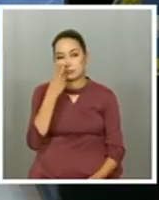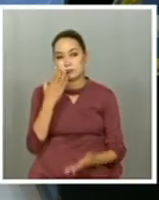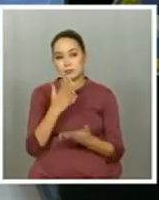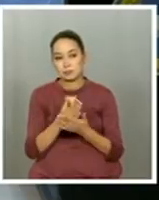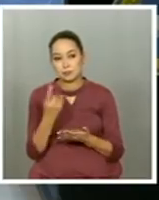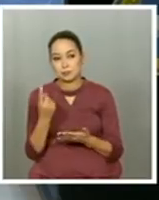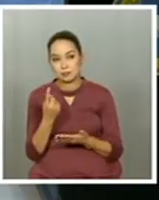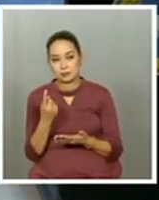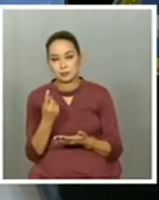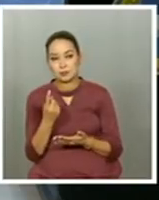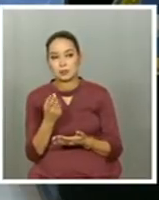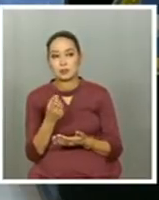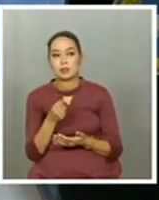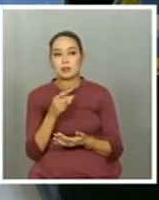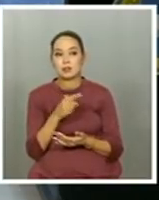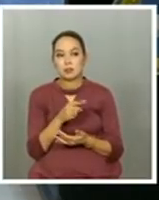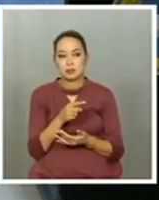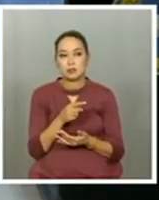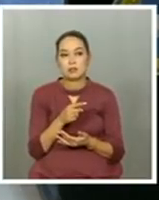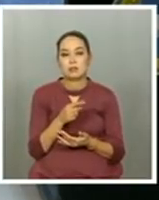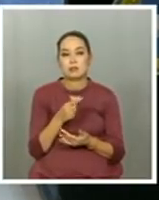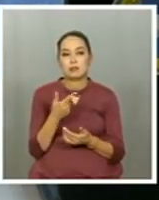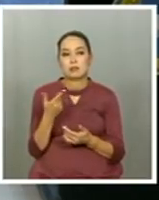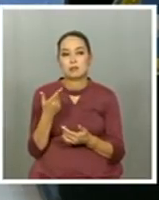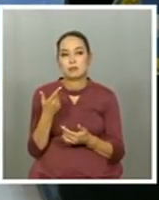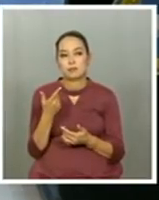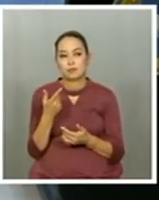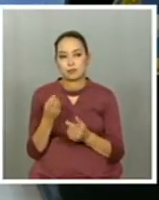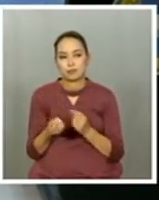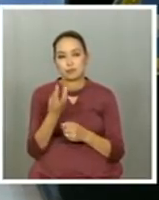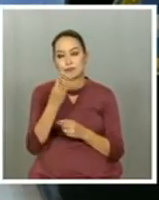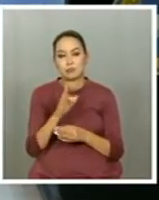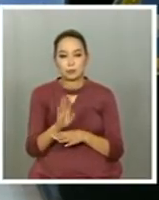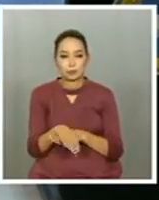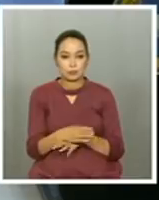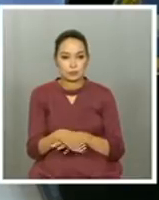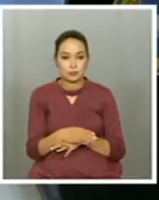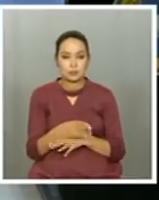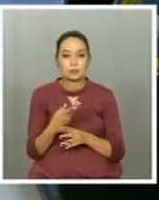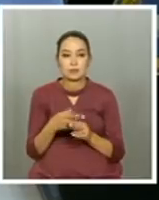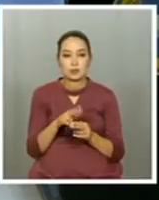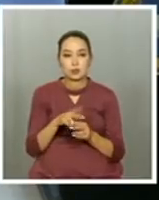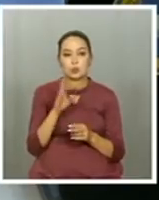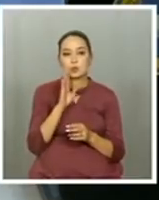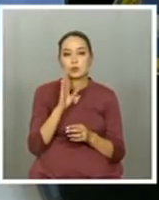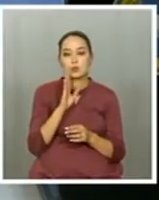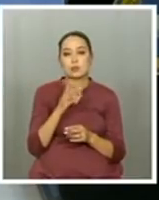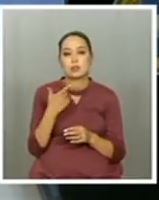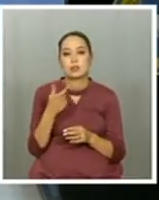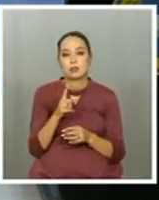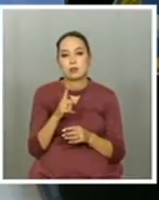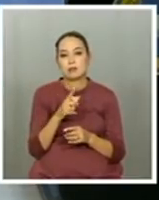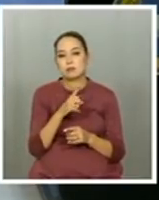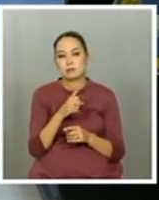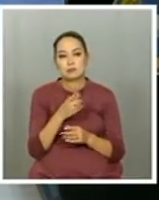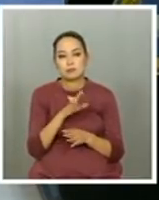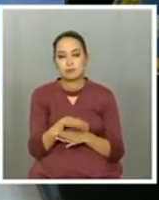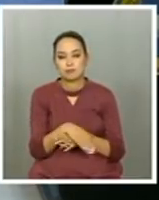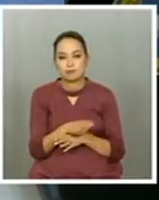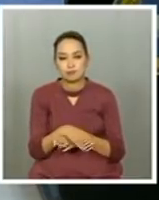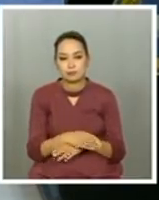шығады, ал мына жерде ешқандай дыбыс шықпайды. Яғни бұл жерде сутек газы бөлінбейді деген сөз.